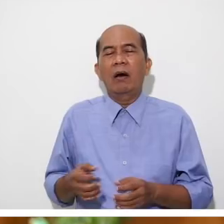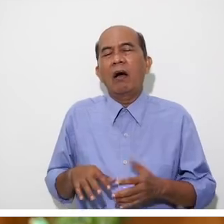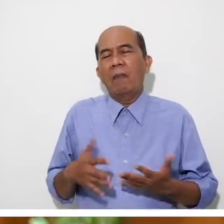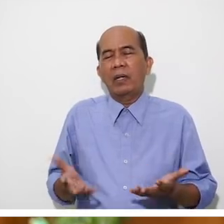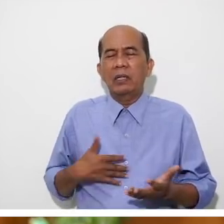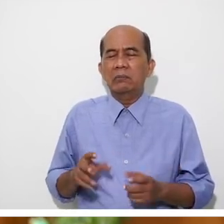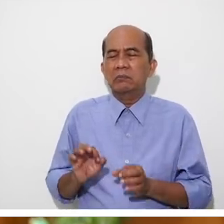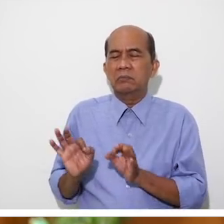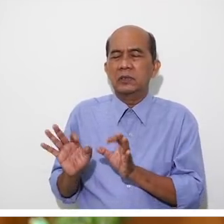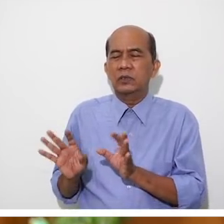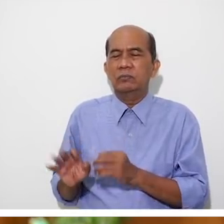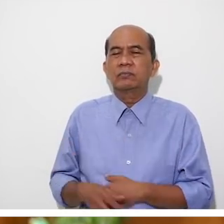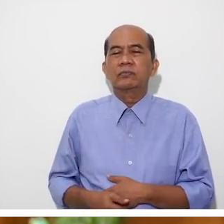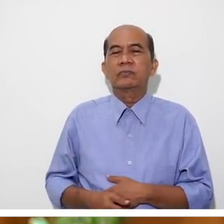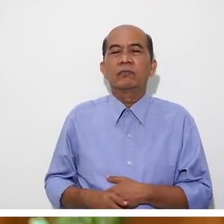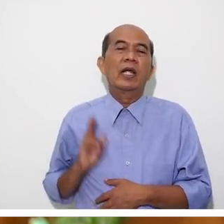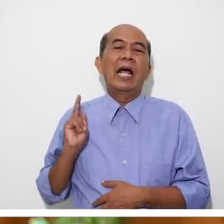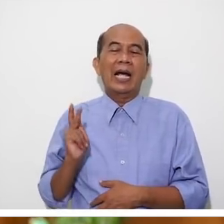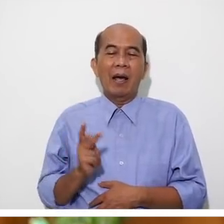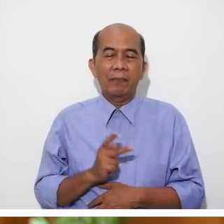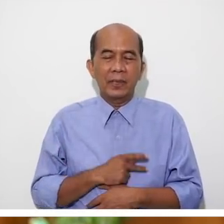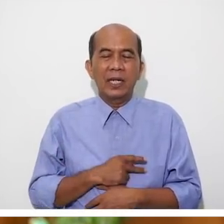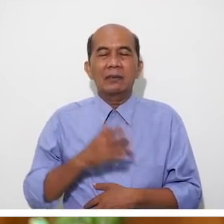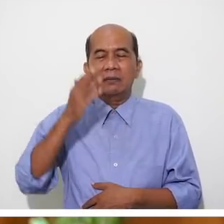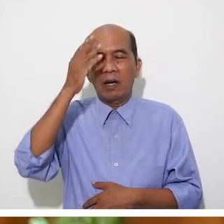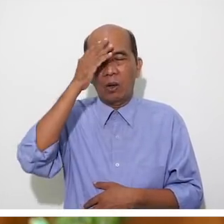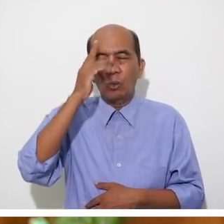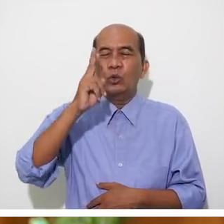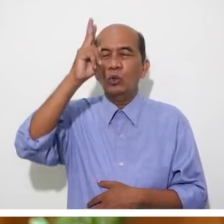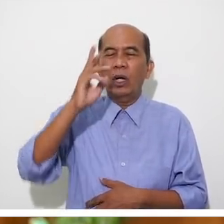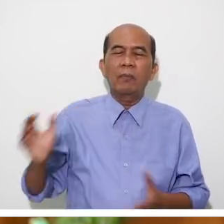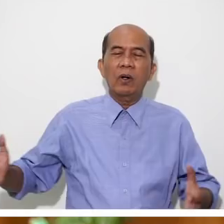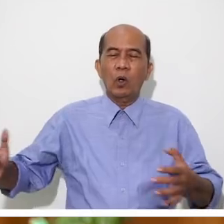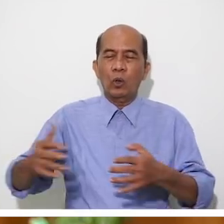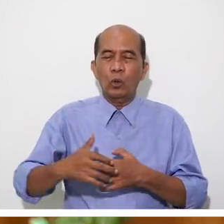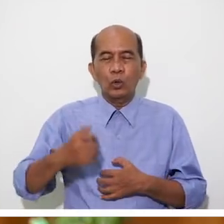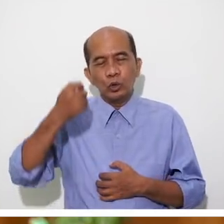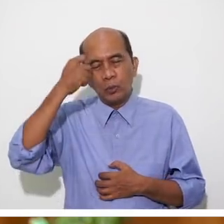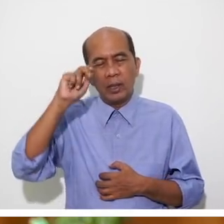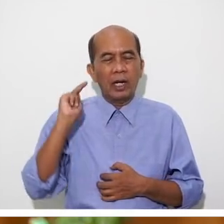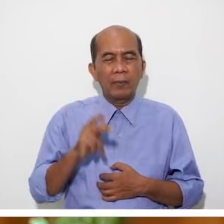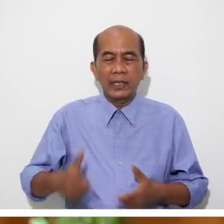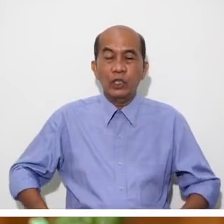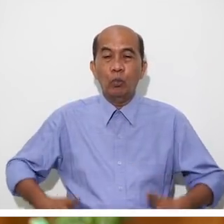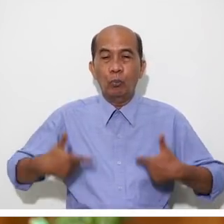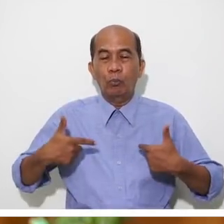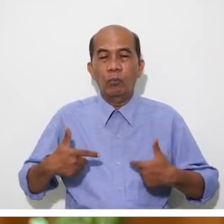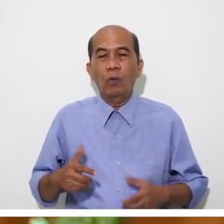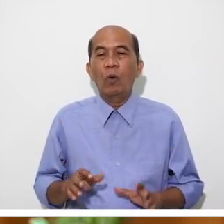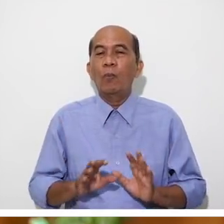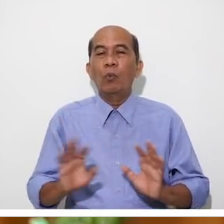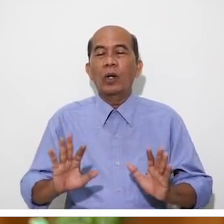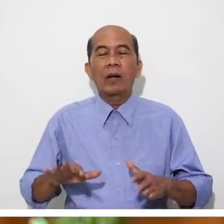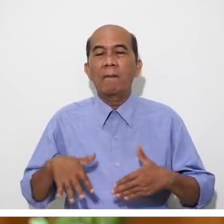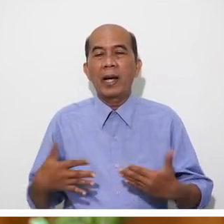disukainya. Dan kami tahu Tuhan merangkul kami karena Tuhan ingin kami dapat hidup, bukan